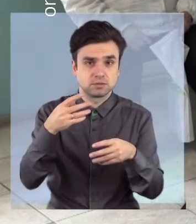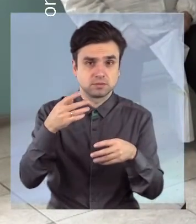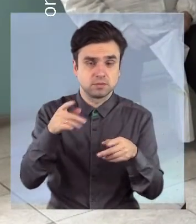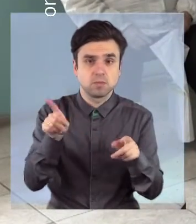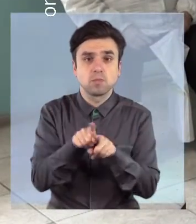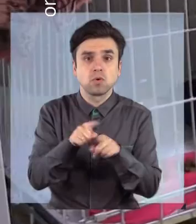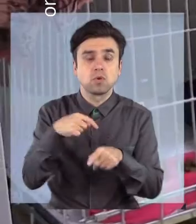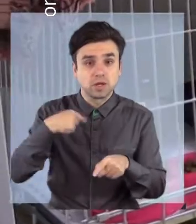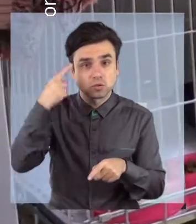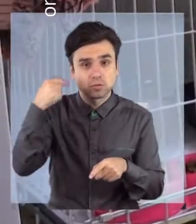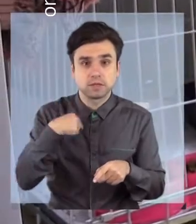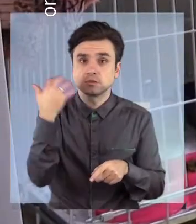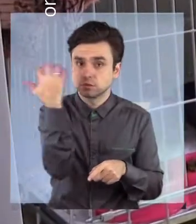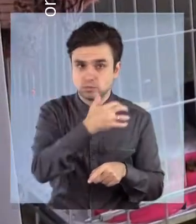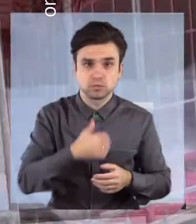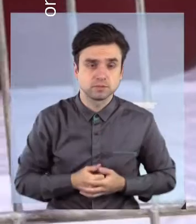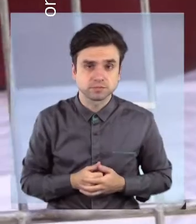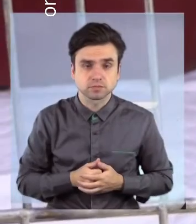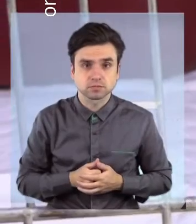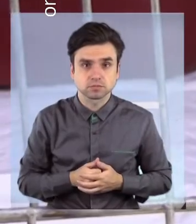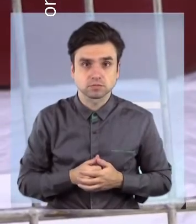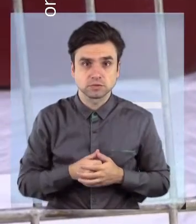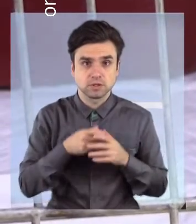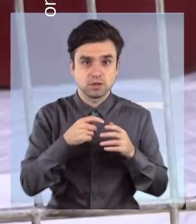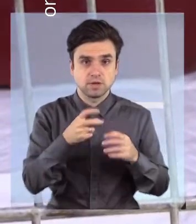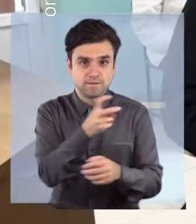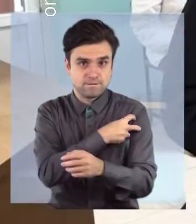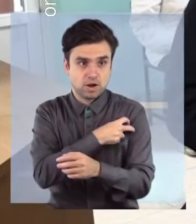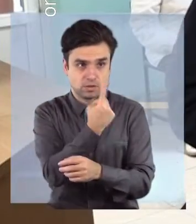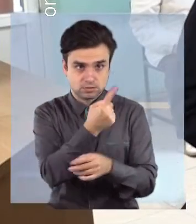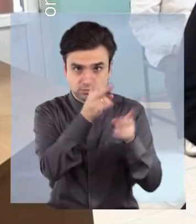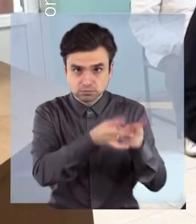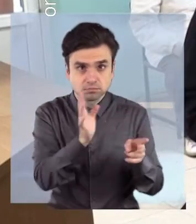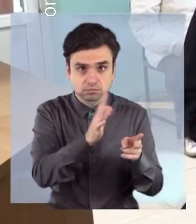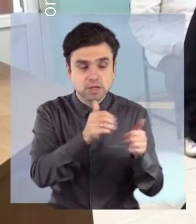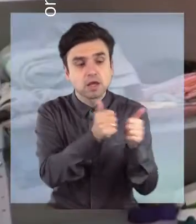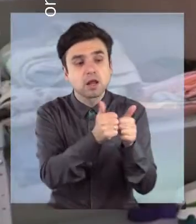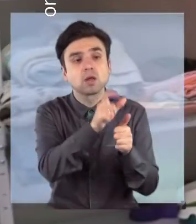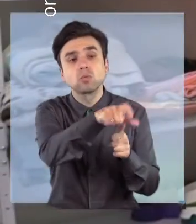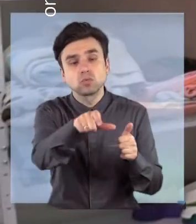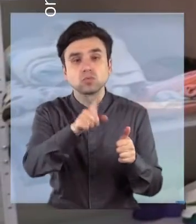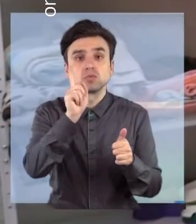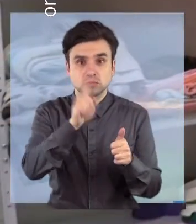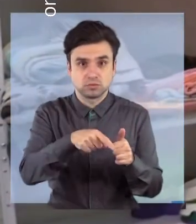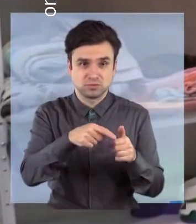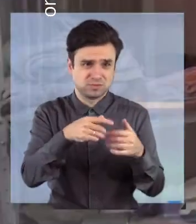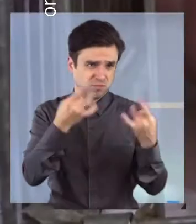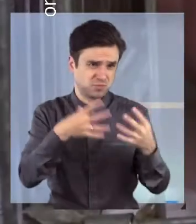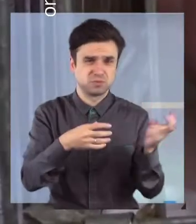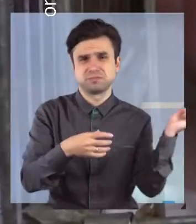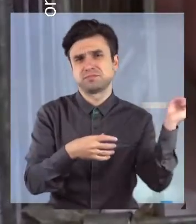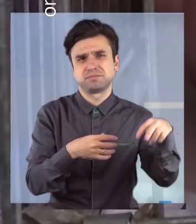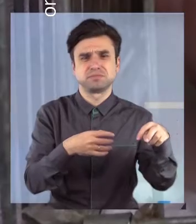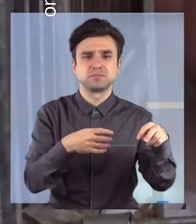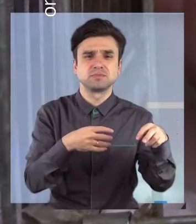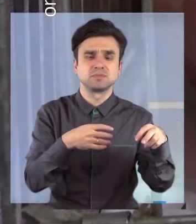не тільки завідувач, а й клієнти та тварини, які знаходилися в приміщенні центру. Однією з таких стала Світлана, яка вже близько 15 років